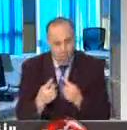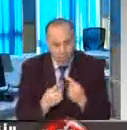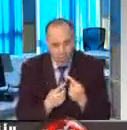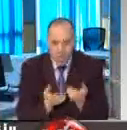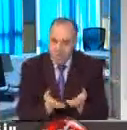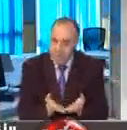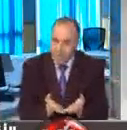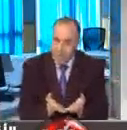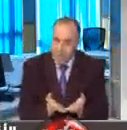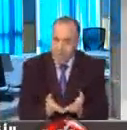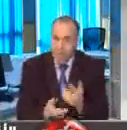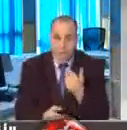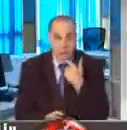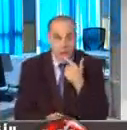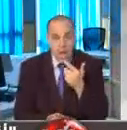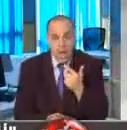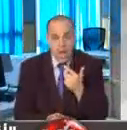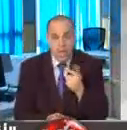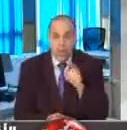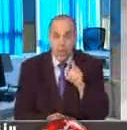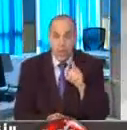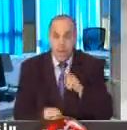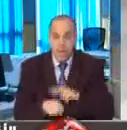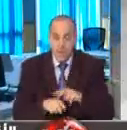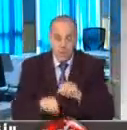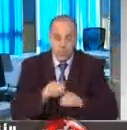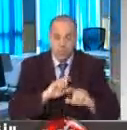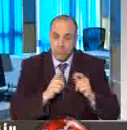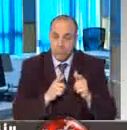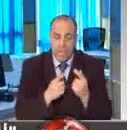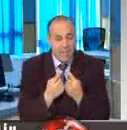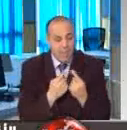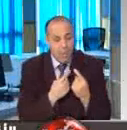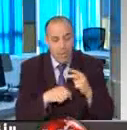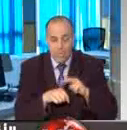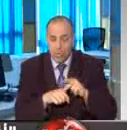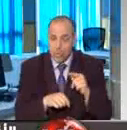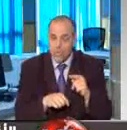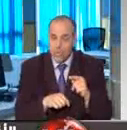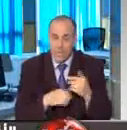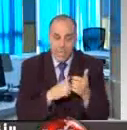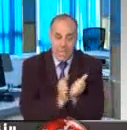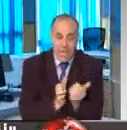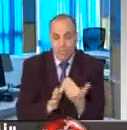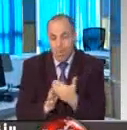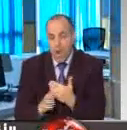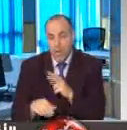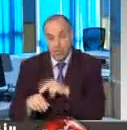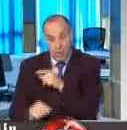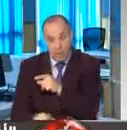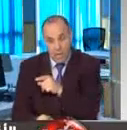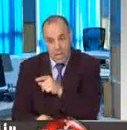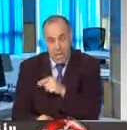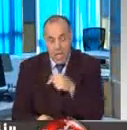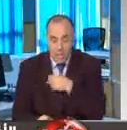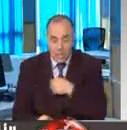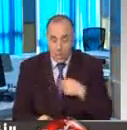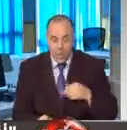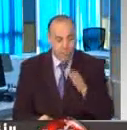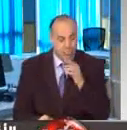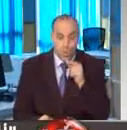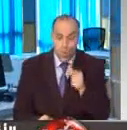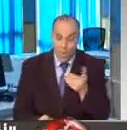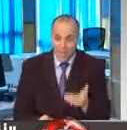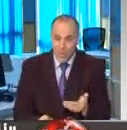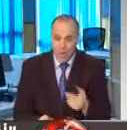المفاوضات، اعتبر رياض حجاب منسق الهيئة العليا للتفاوض التي تمثل المعارضة السورية أن الظروف غير ملائمة